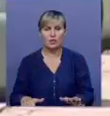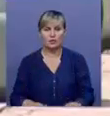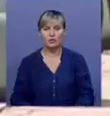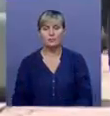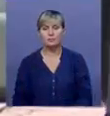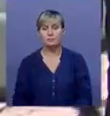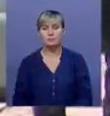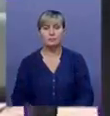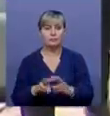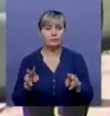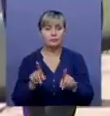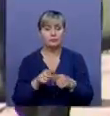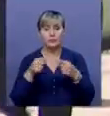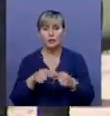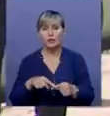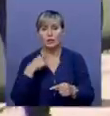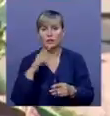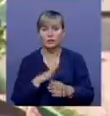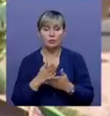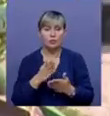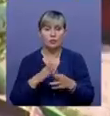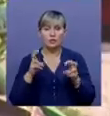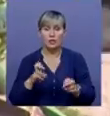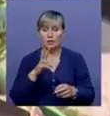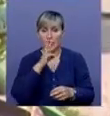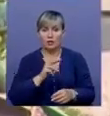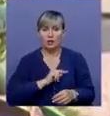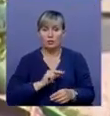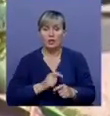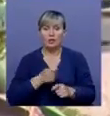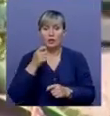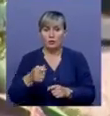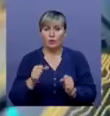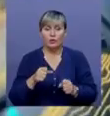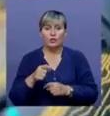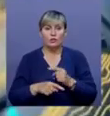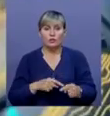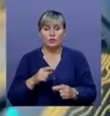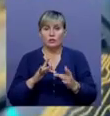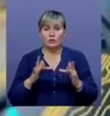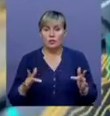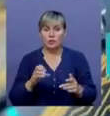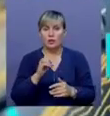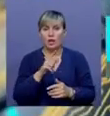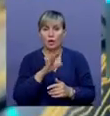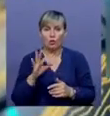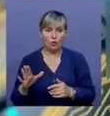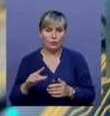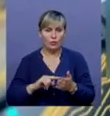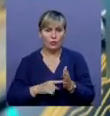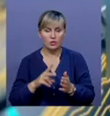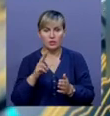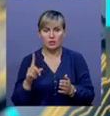министр также уточнил что лица не имеющий статус наемного работника заявку могут подать через веб портал электронного правительства и гав .